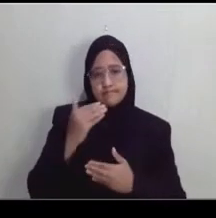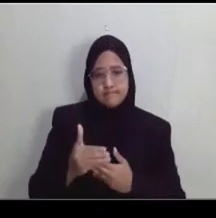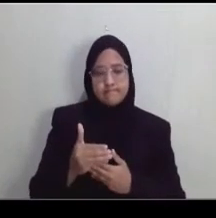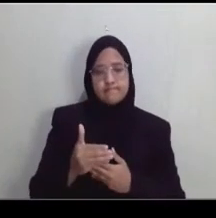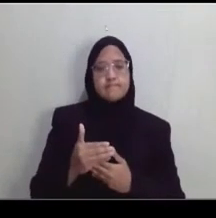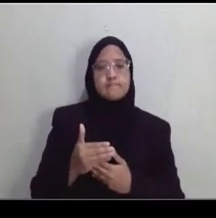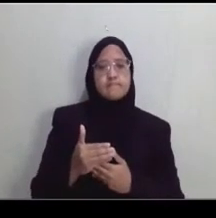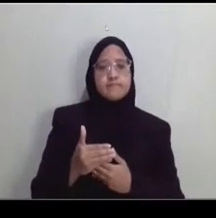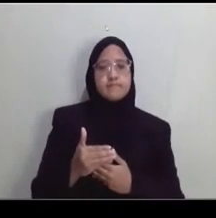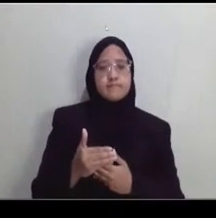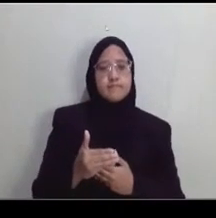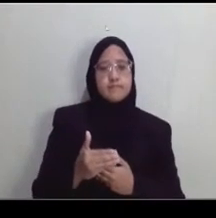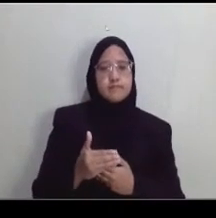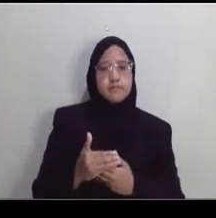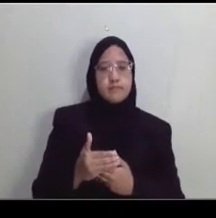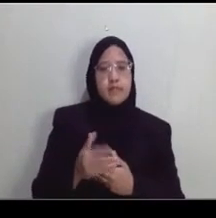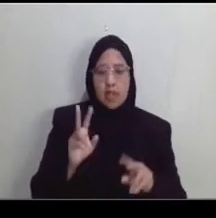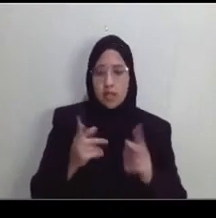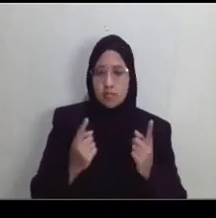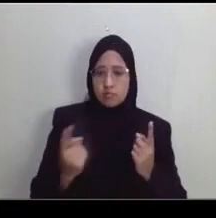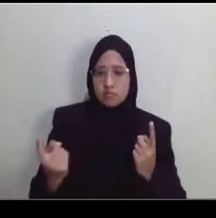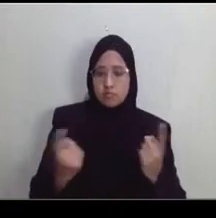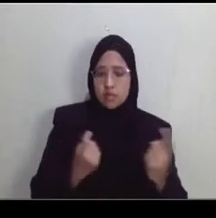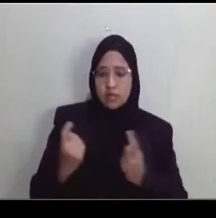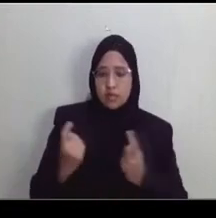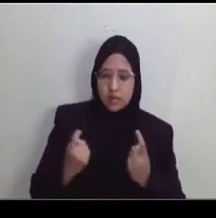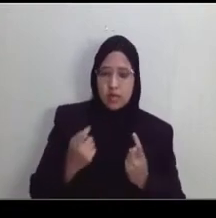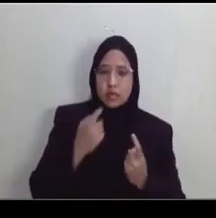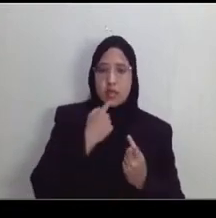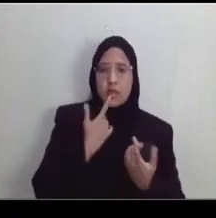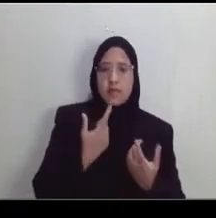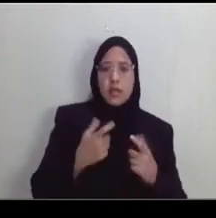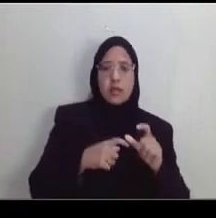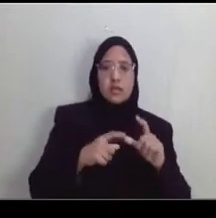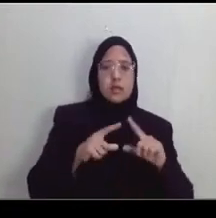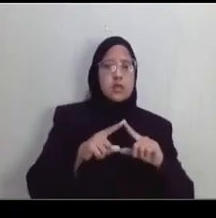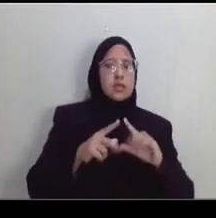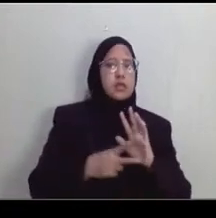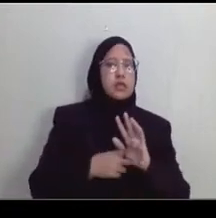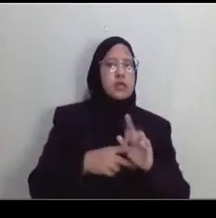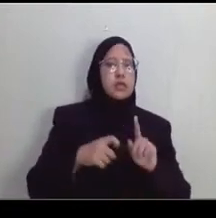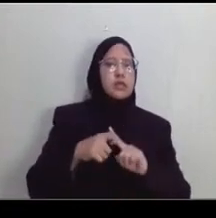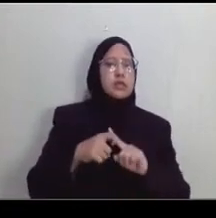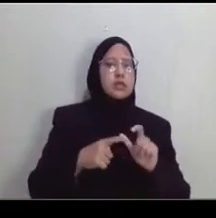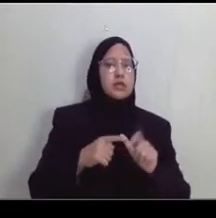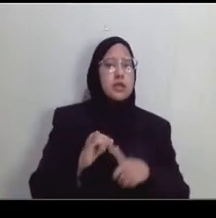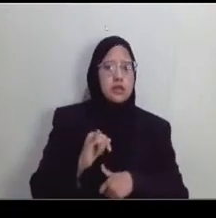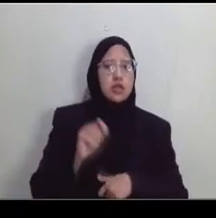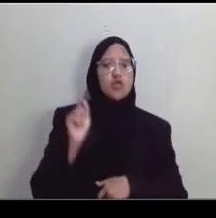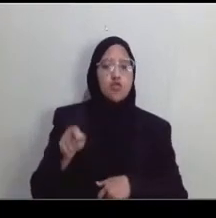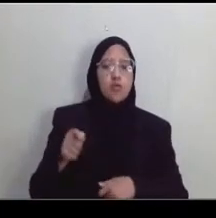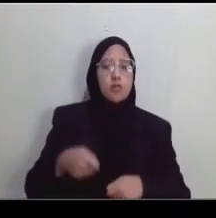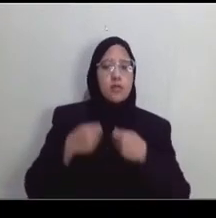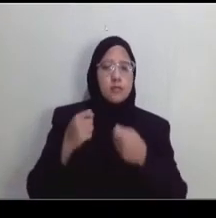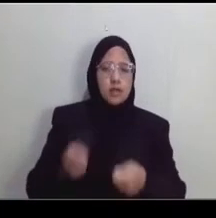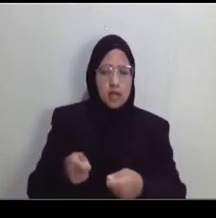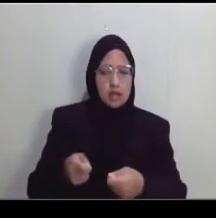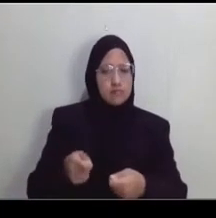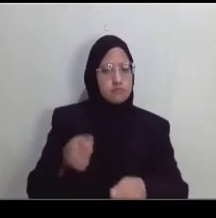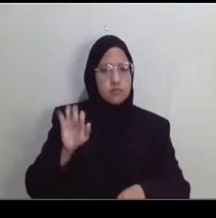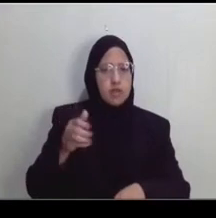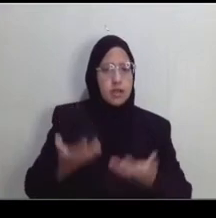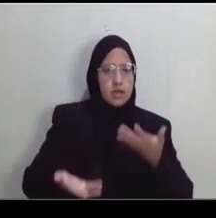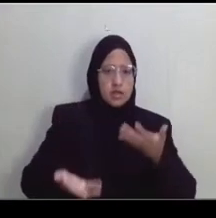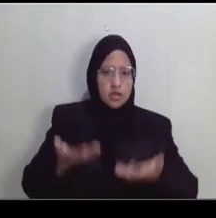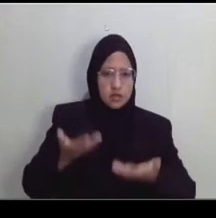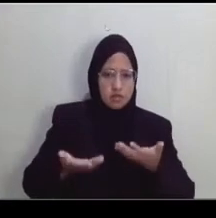muncul pertanyaan perihal sanksi yang dijatuhkan tidak seimbang dan setimpal dengan bentuk